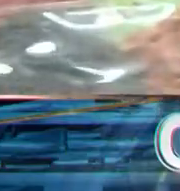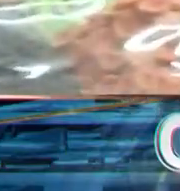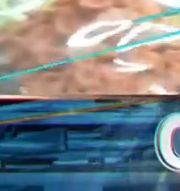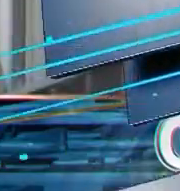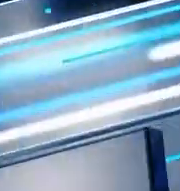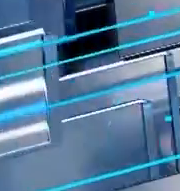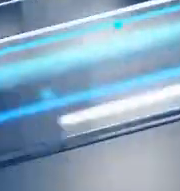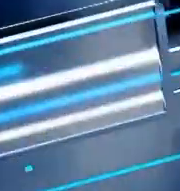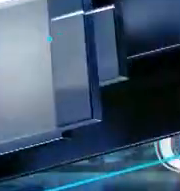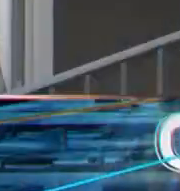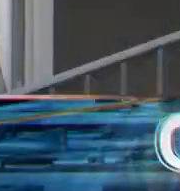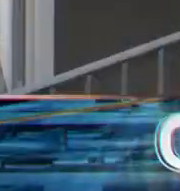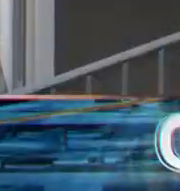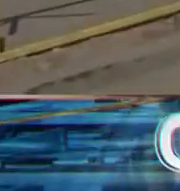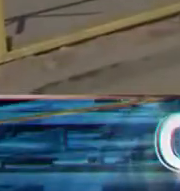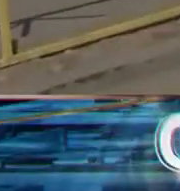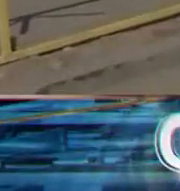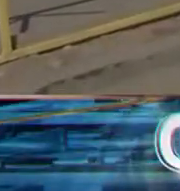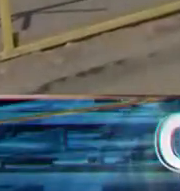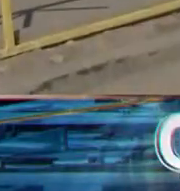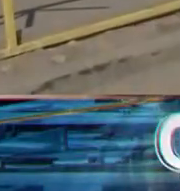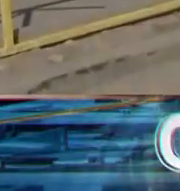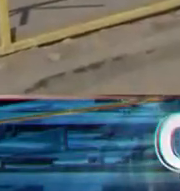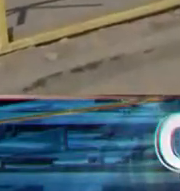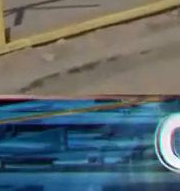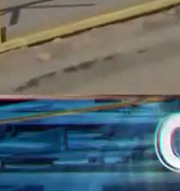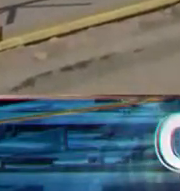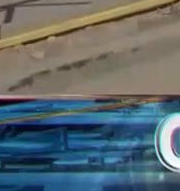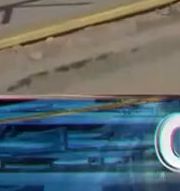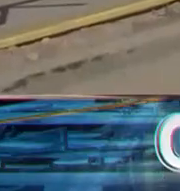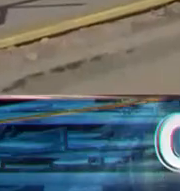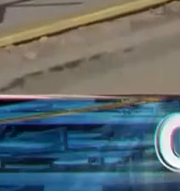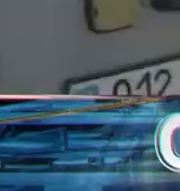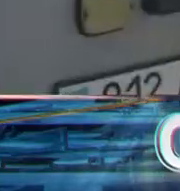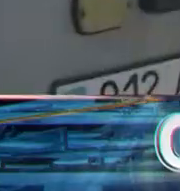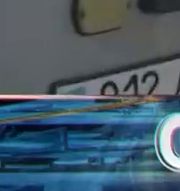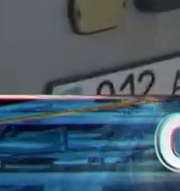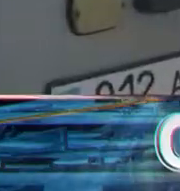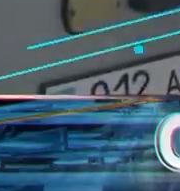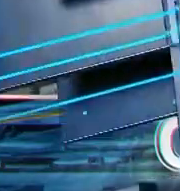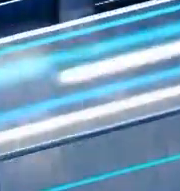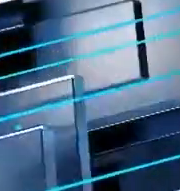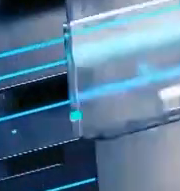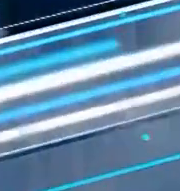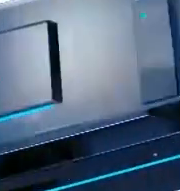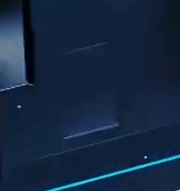порядке. Служу отчизне. Добровольцы из числа призывников военнообязанных приступили к